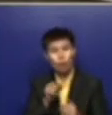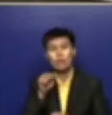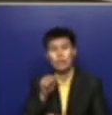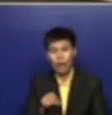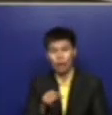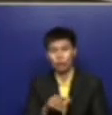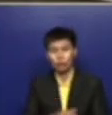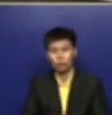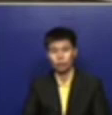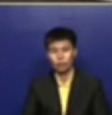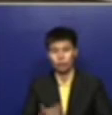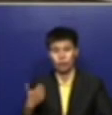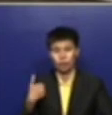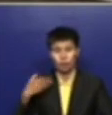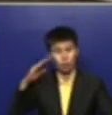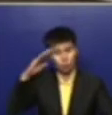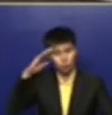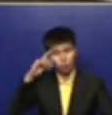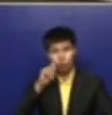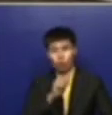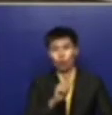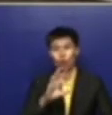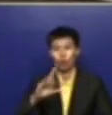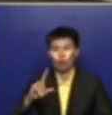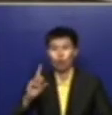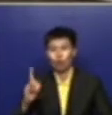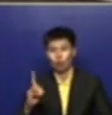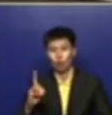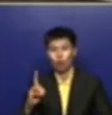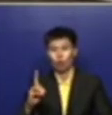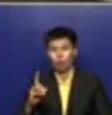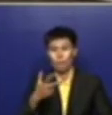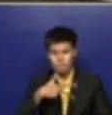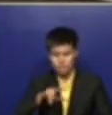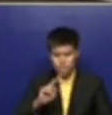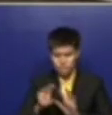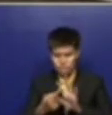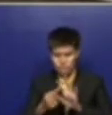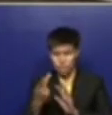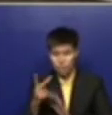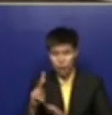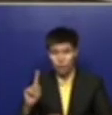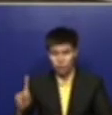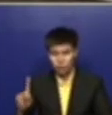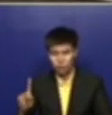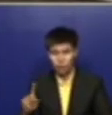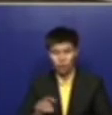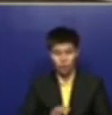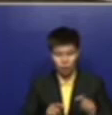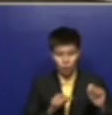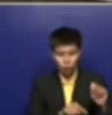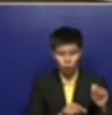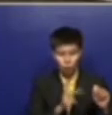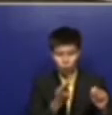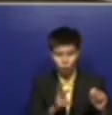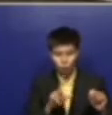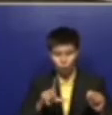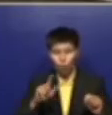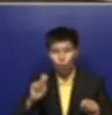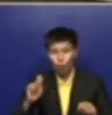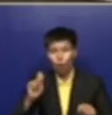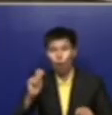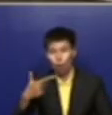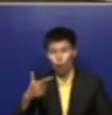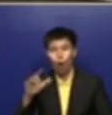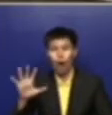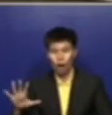องบัญชาการตำรวจตะเวนชายแดนภาคหนึ่งที่ตำบลคลอง5อำเภอคลองหลวงจังหวัดปทุมธานีนี่คือ